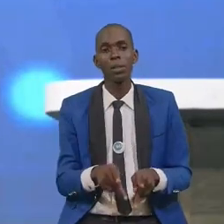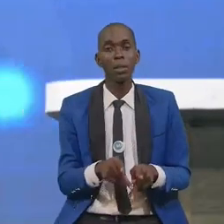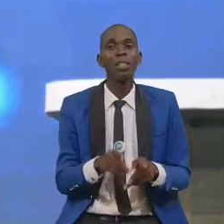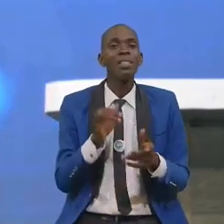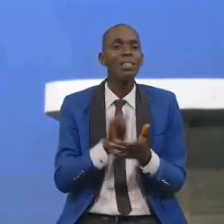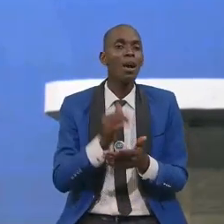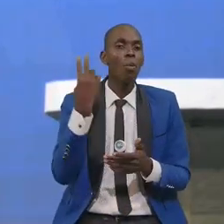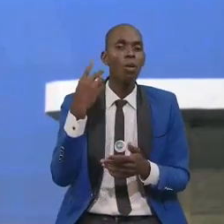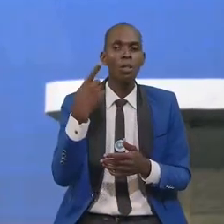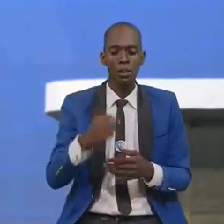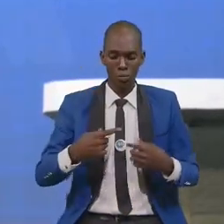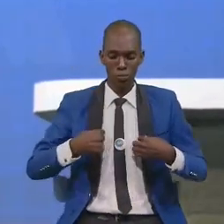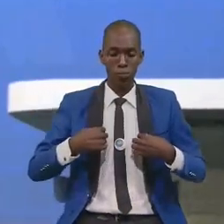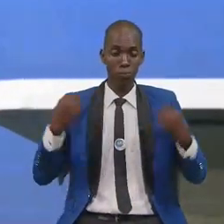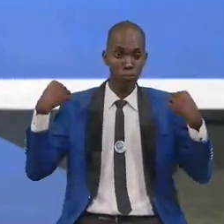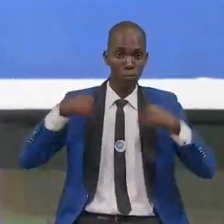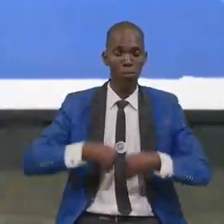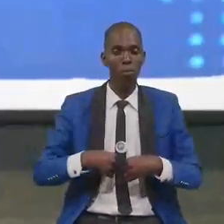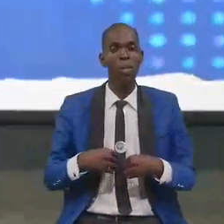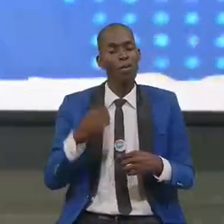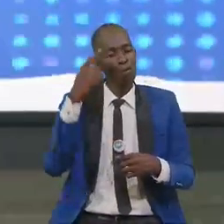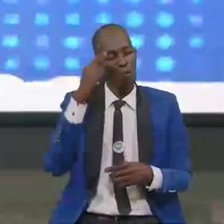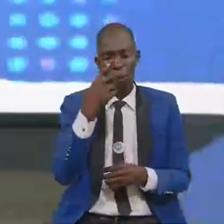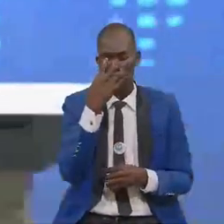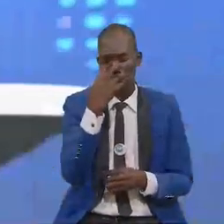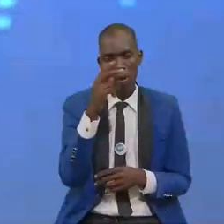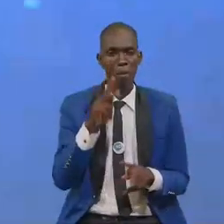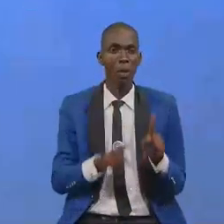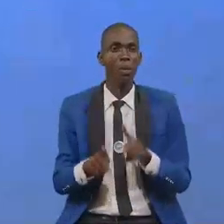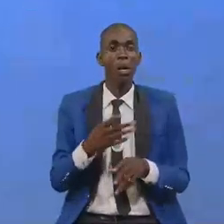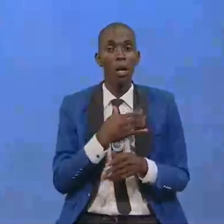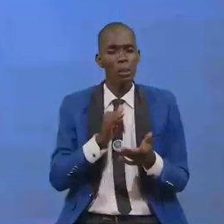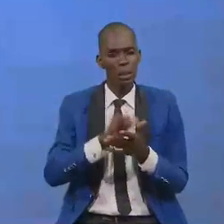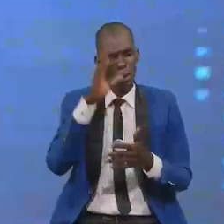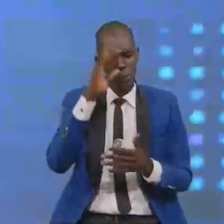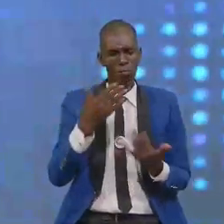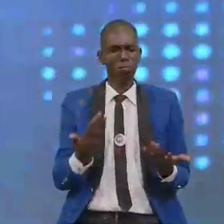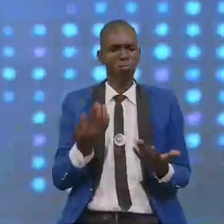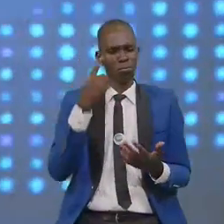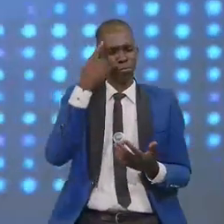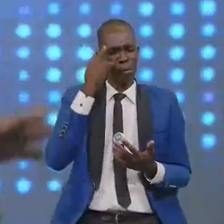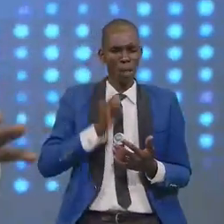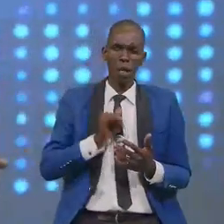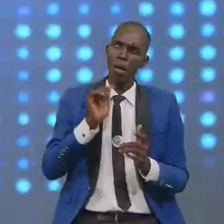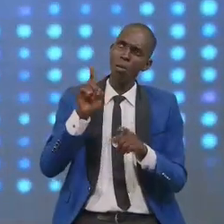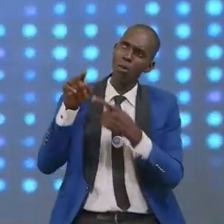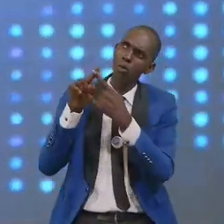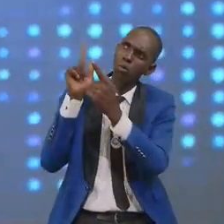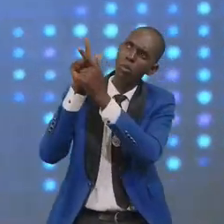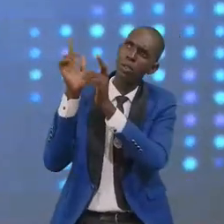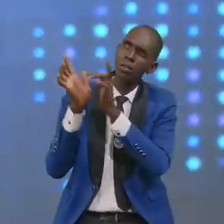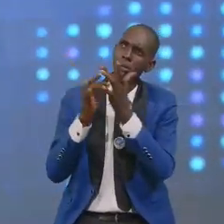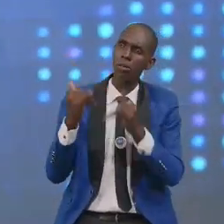donc son belge d'aveuglement et dit maintenant je vais à Jésus ce soir pour cela